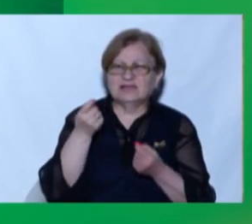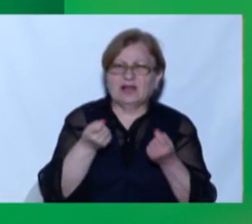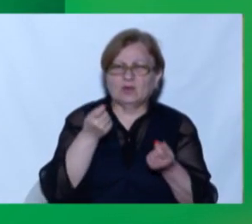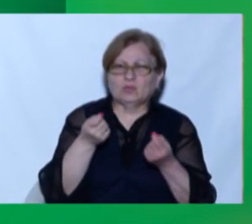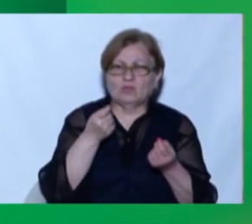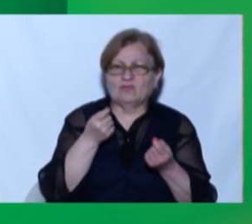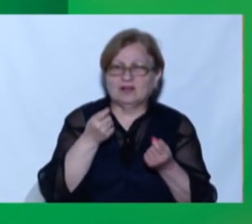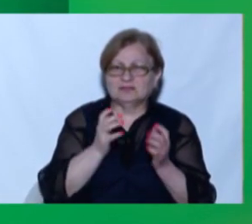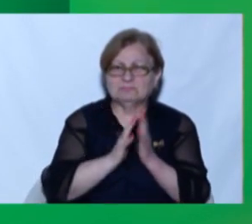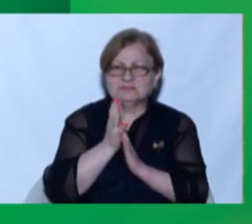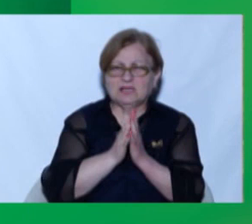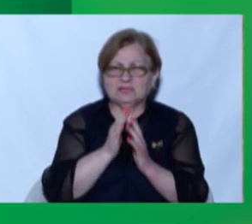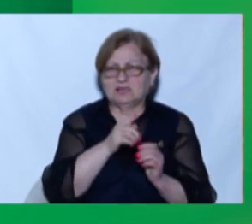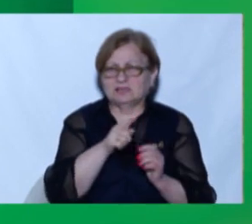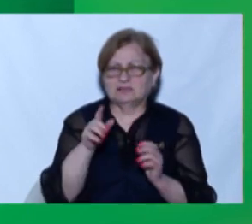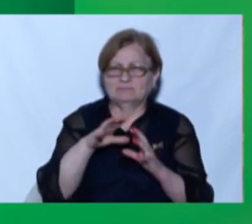მცენარეა, რომელიც